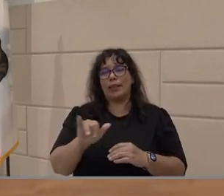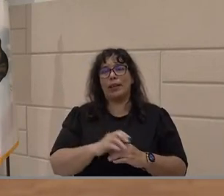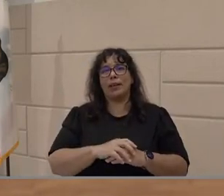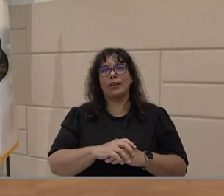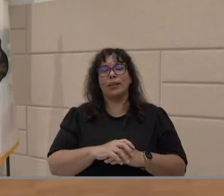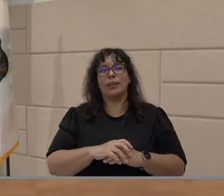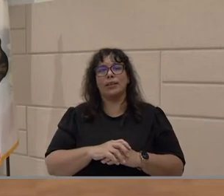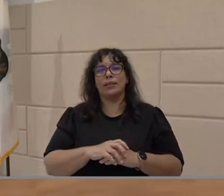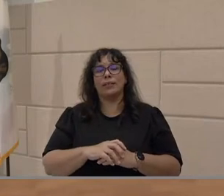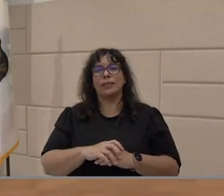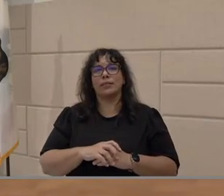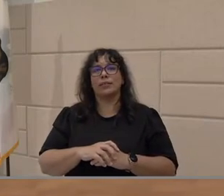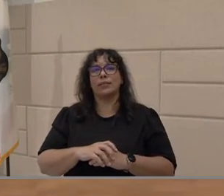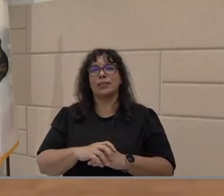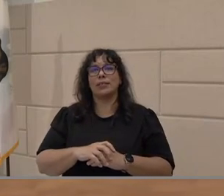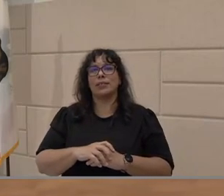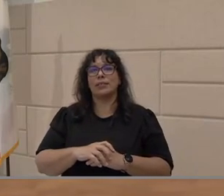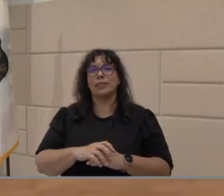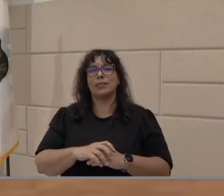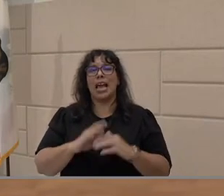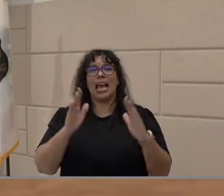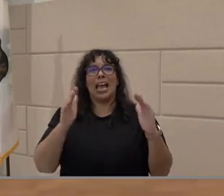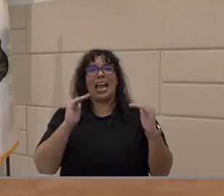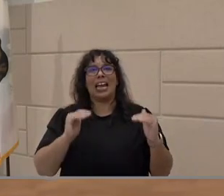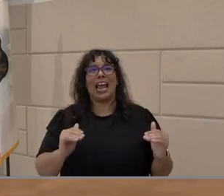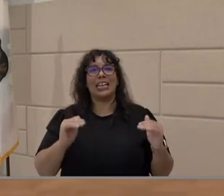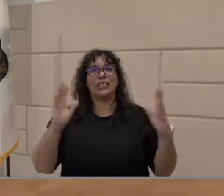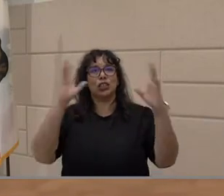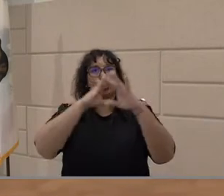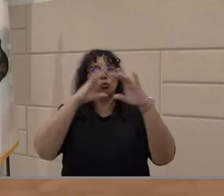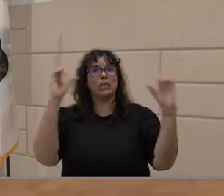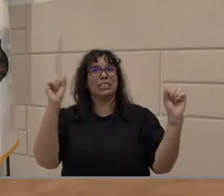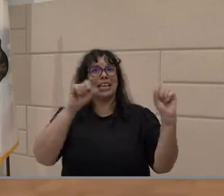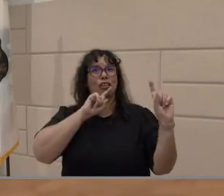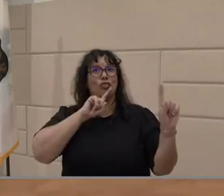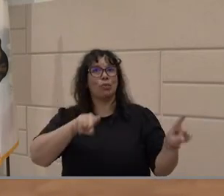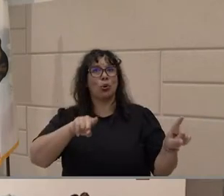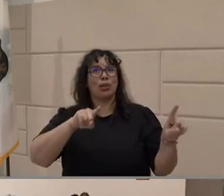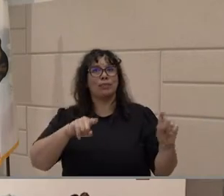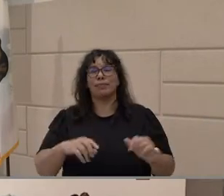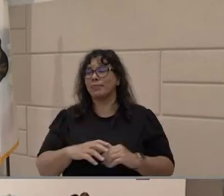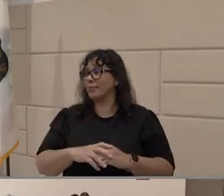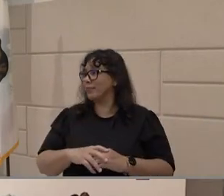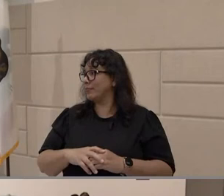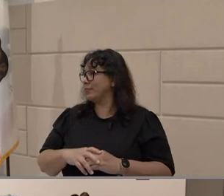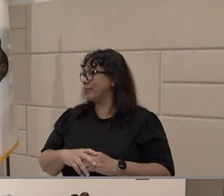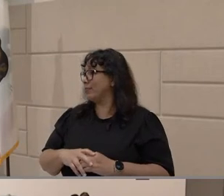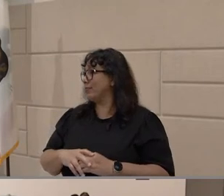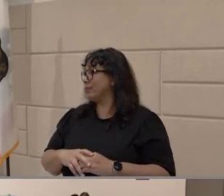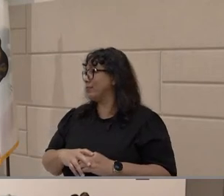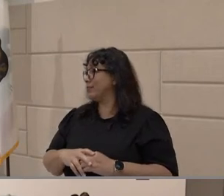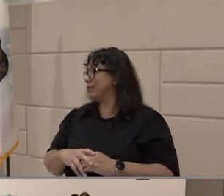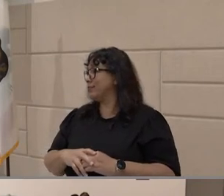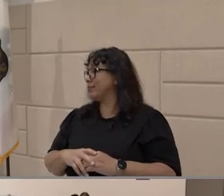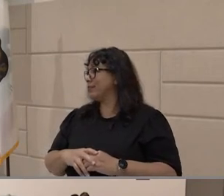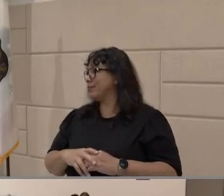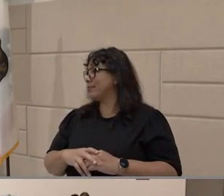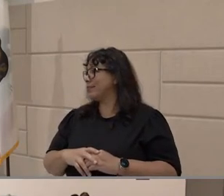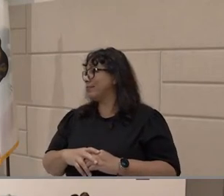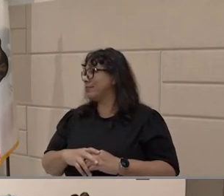ตยุทธ์ได้บานอังเชิญเอาไปโชว์รูมบรรทบตัดเตี้ยยังมีระบายการปีอักแกนในยุสลาเรียน